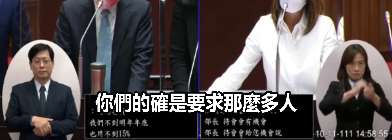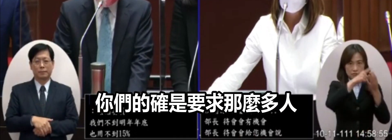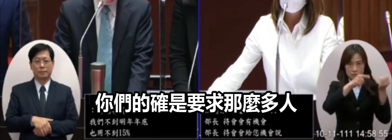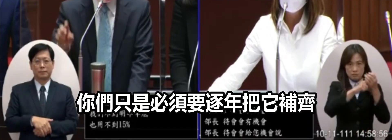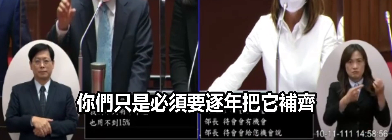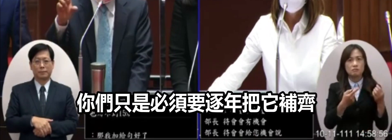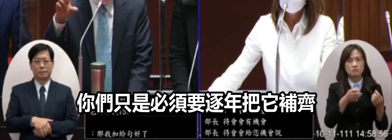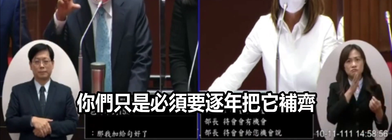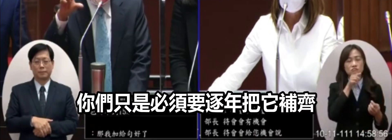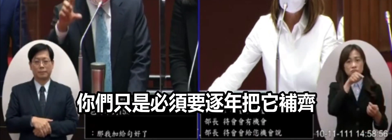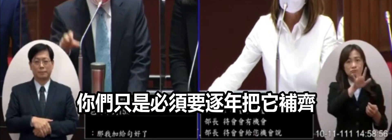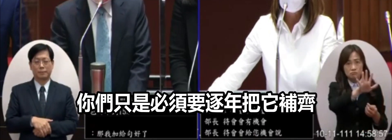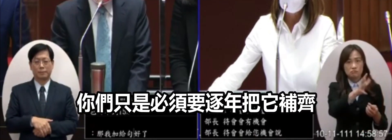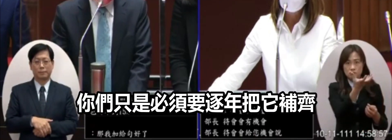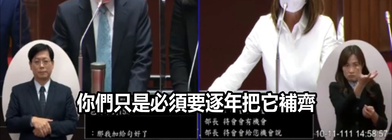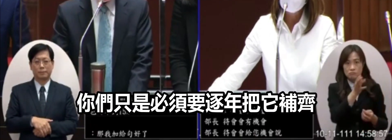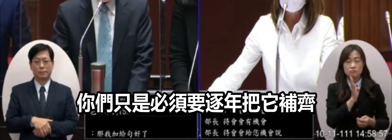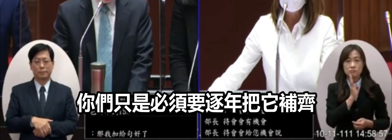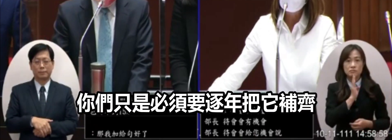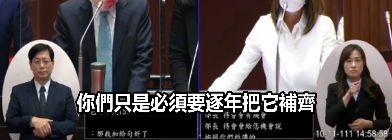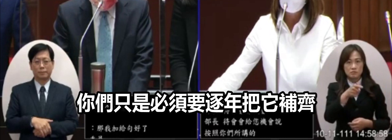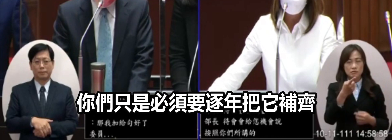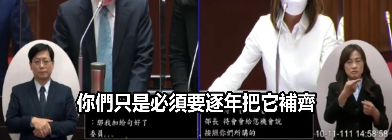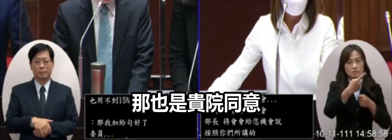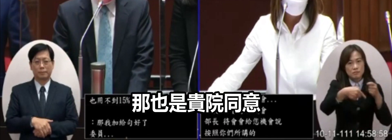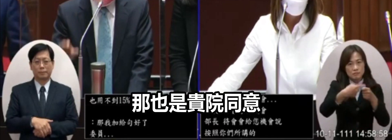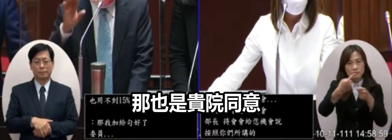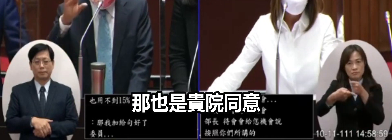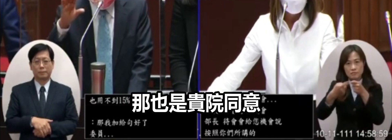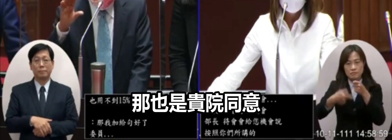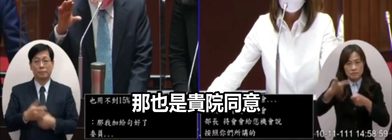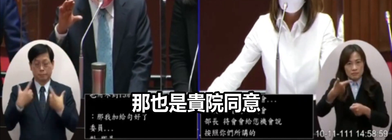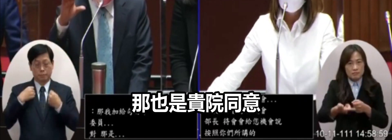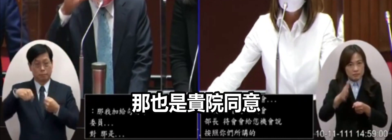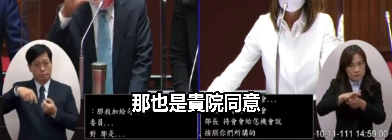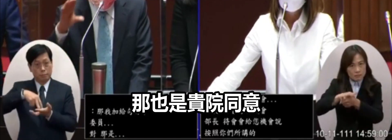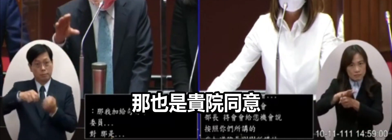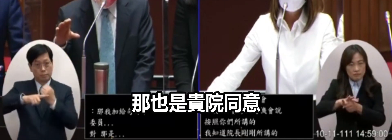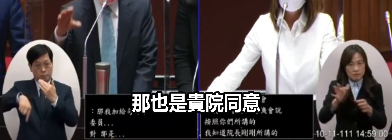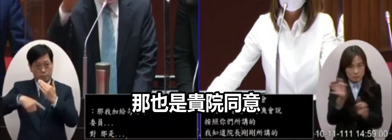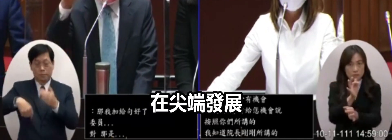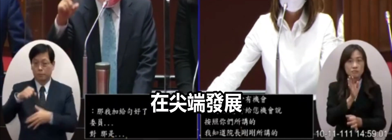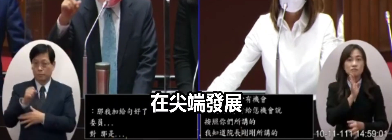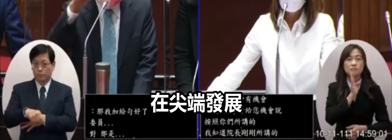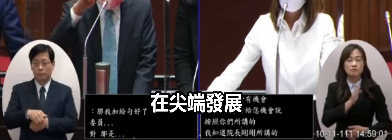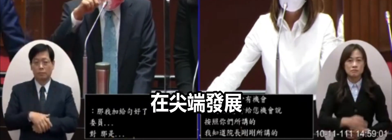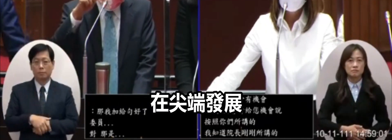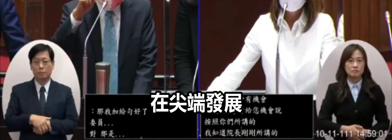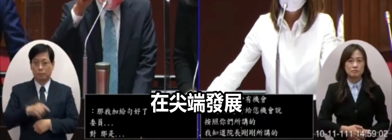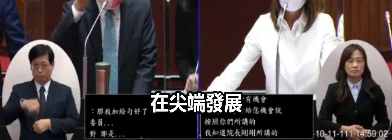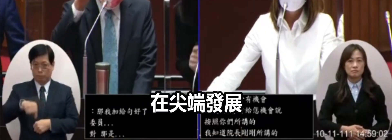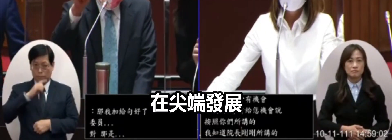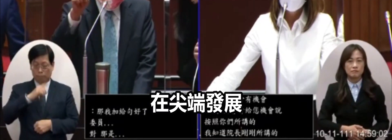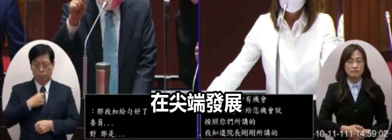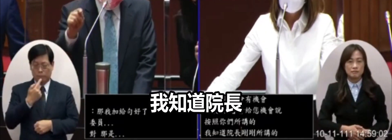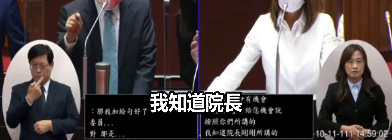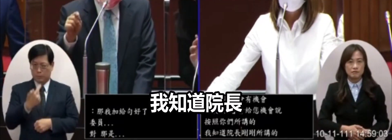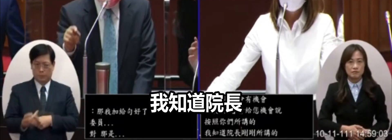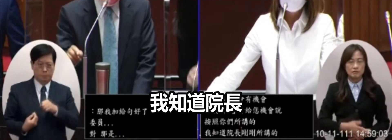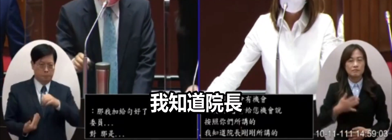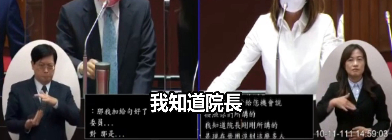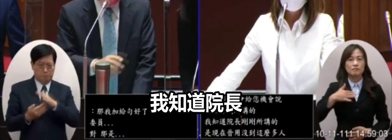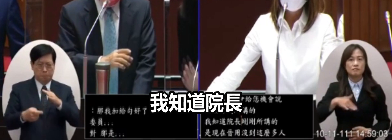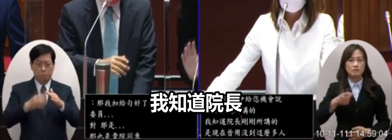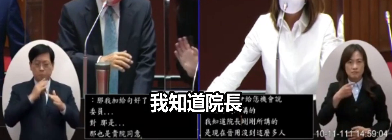那么多人啊。你们只是必须要逐年把它补齐嘛。 那也是贵院同意在这个尖端。发展快速的时